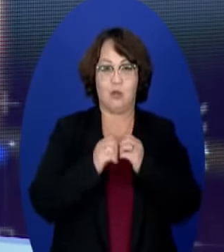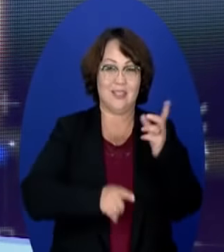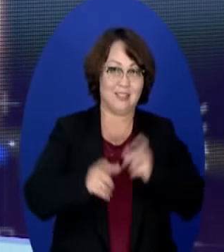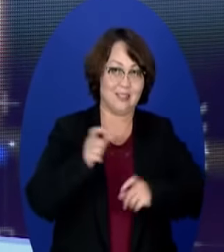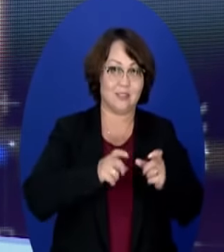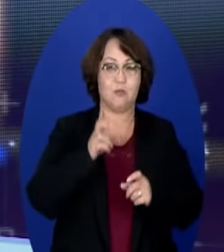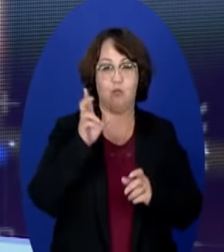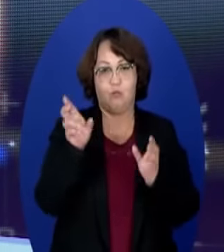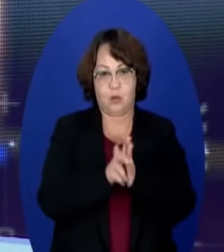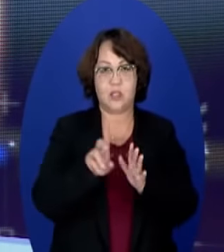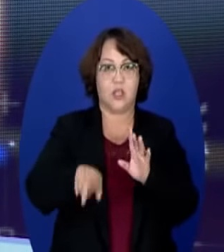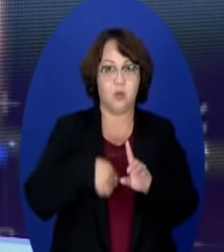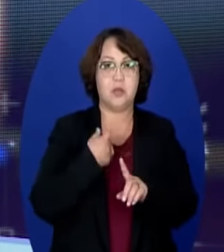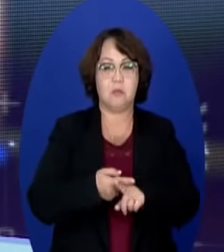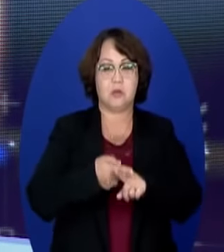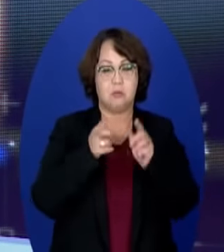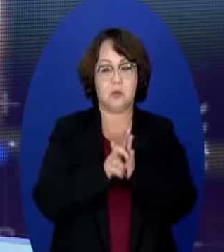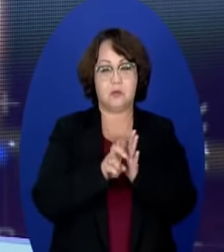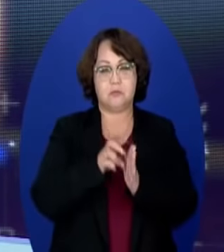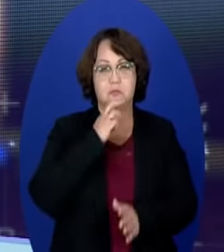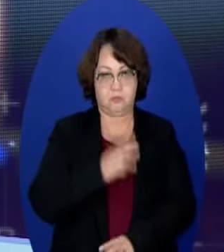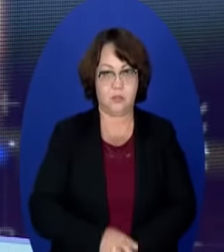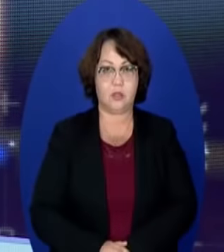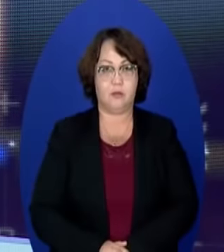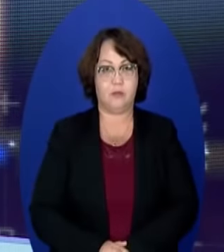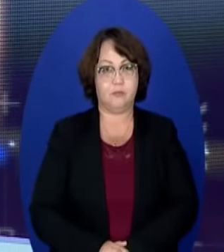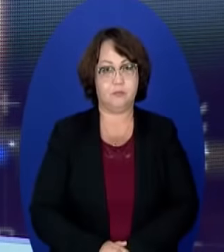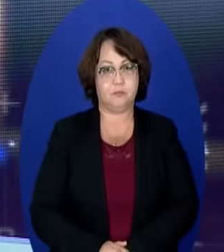засгийн боломж илүү нэмэгдгээр болсон тухай мэдээ байна.